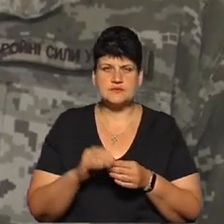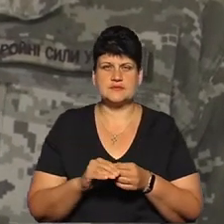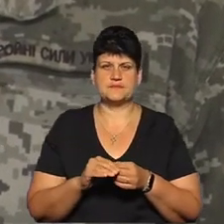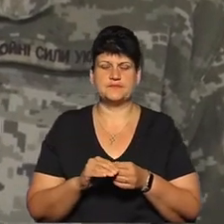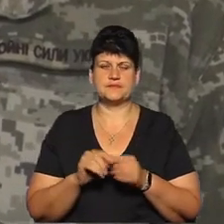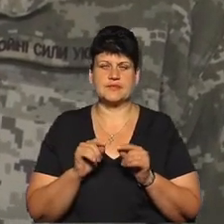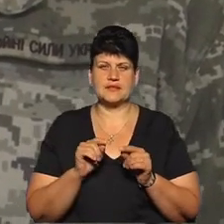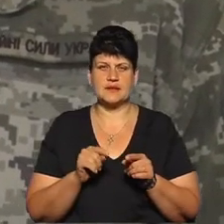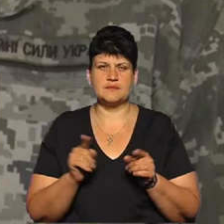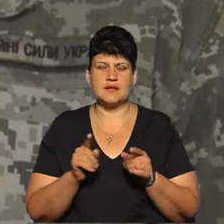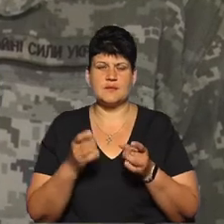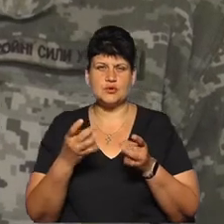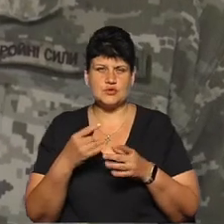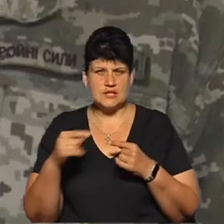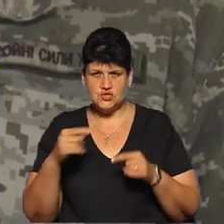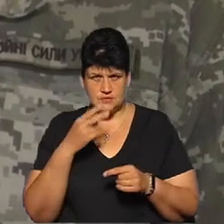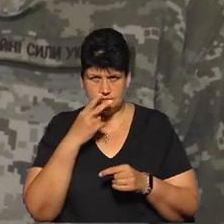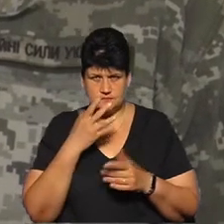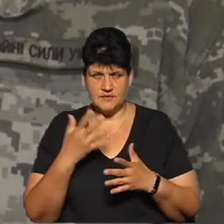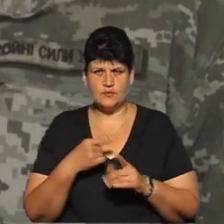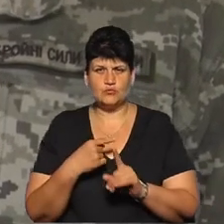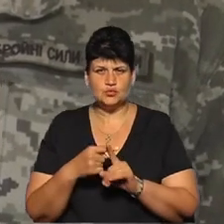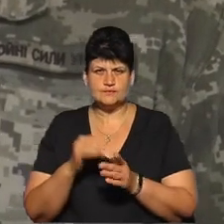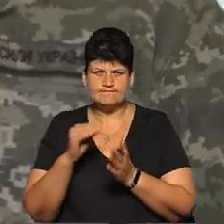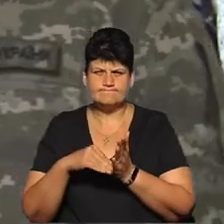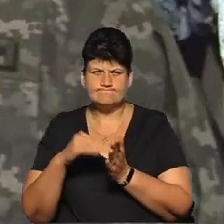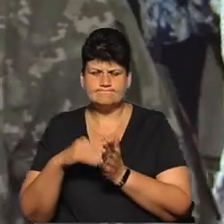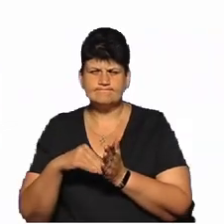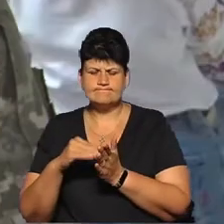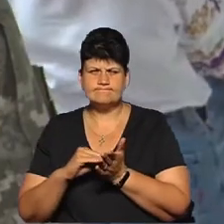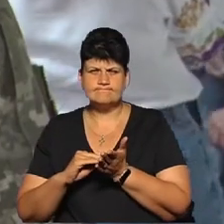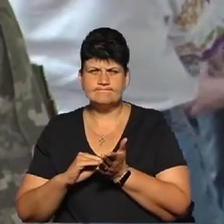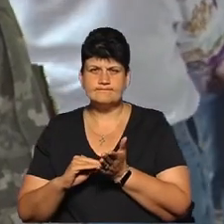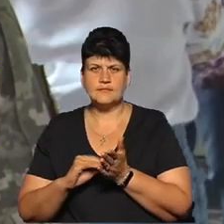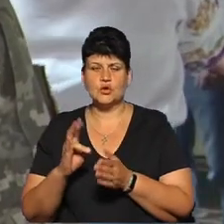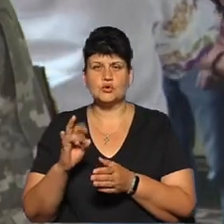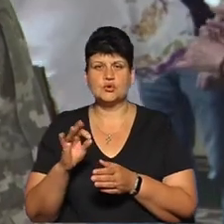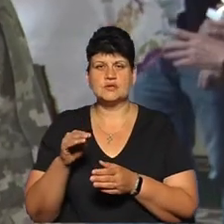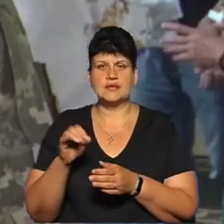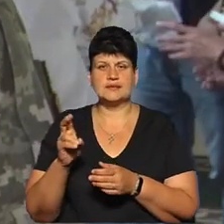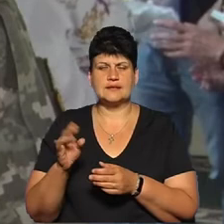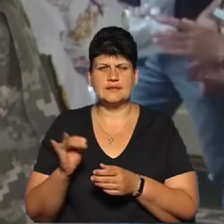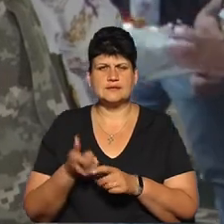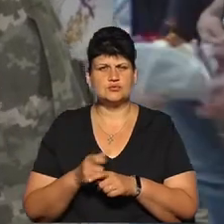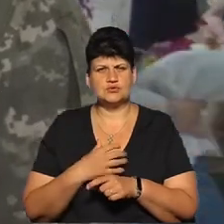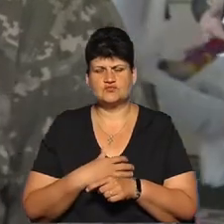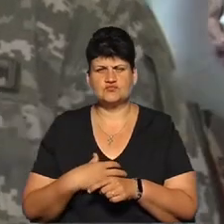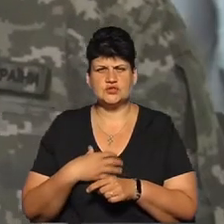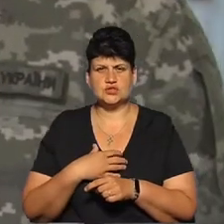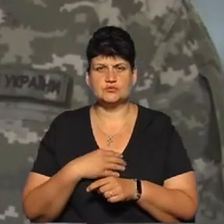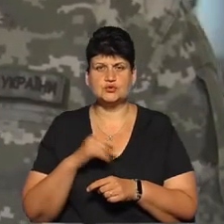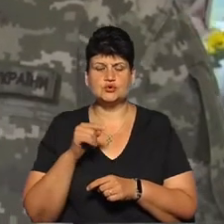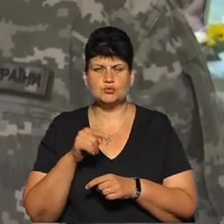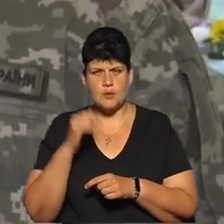просто бачать мінус. Він бачив плюс, записував, робив собі якісь нотатки. Дуже важливо, щоб його пам'ятали, щоб